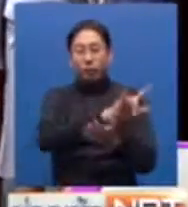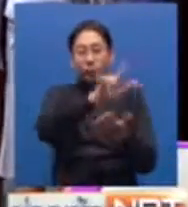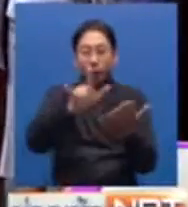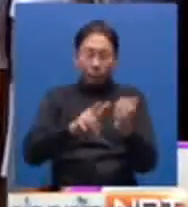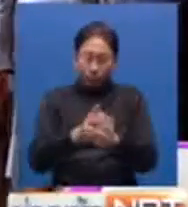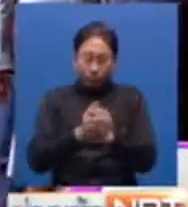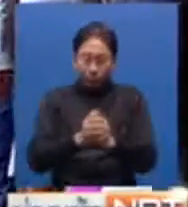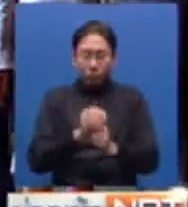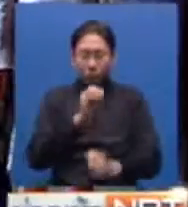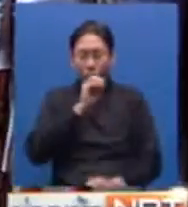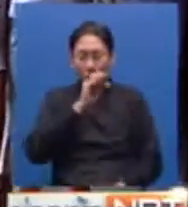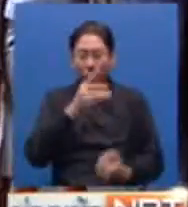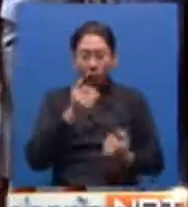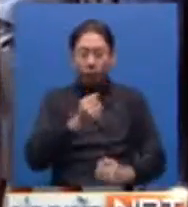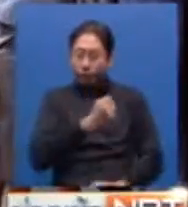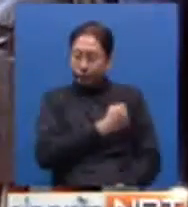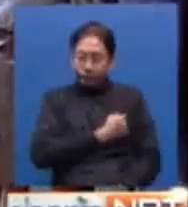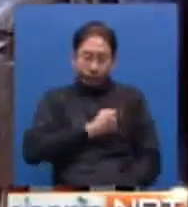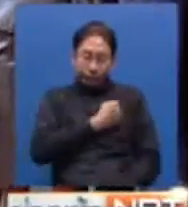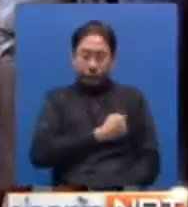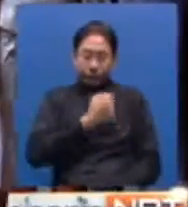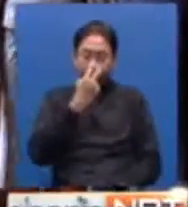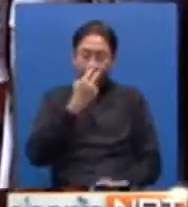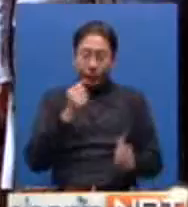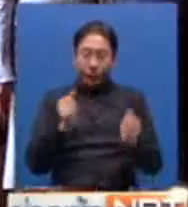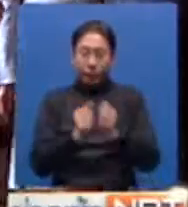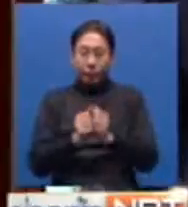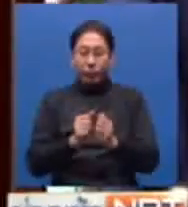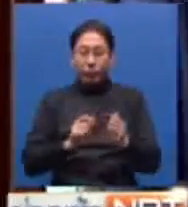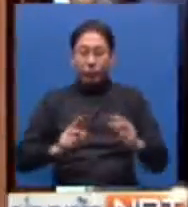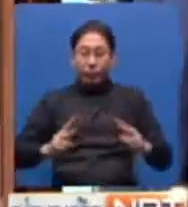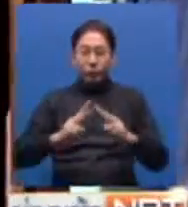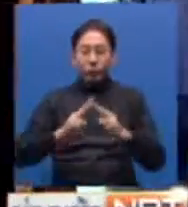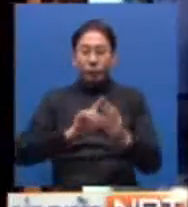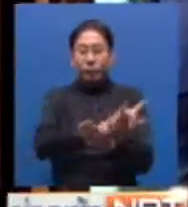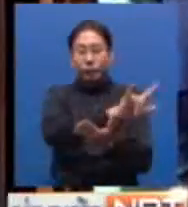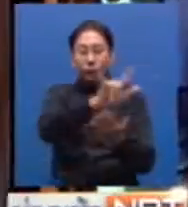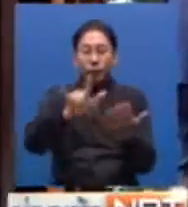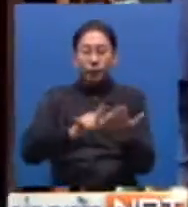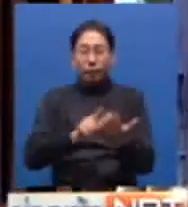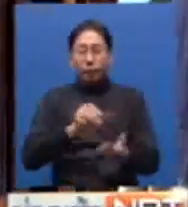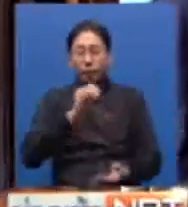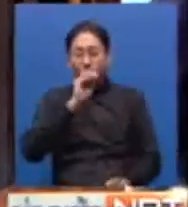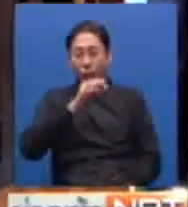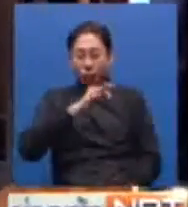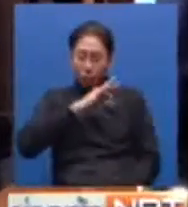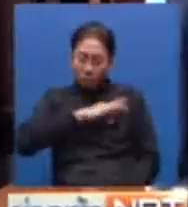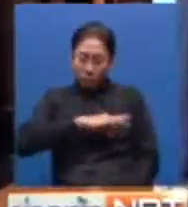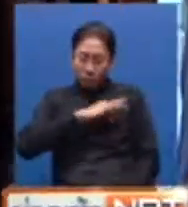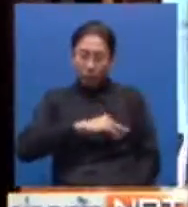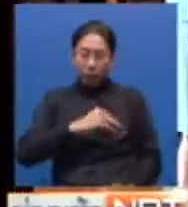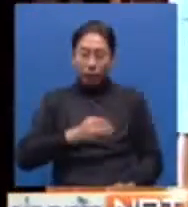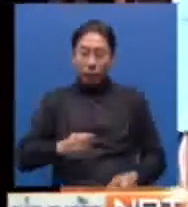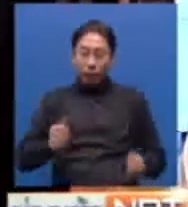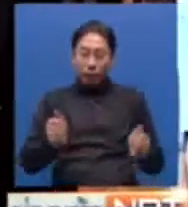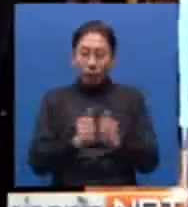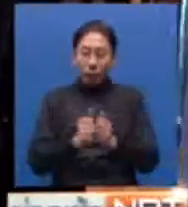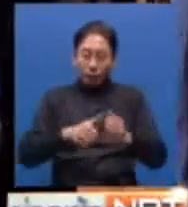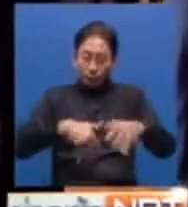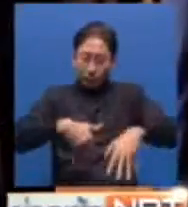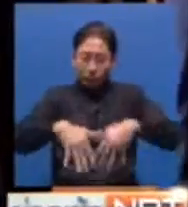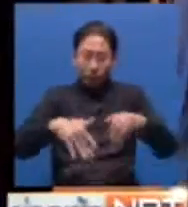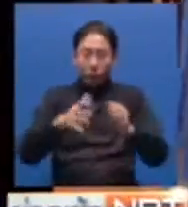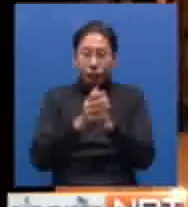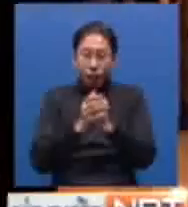เสียใจอย่างจริงใจถึงรัฐมนตรีว่าการกระทรวงต่างประเทศและขอส่งผ่านความรู้สึกนี้ไปยังประชาชนชาวจีนที่ประสบเหตุ